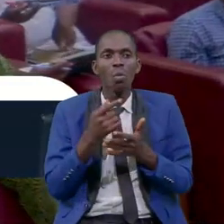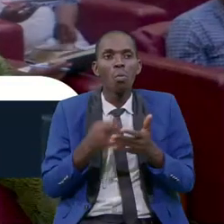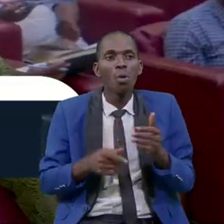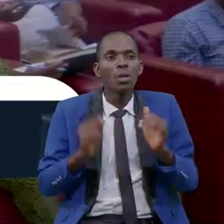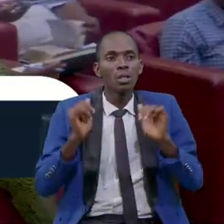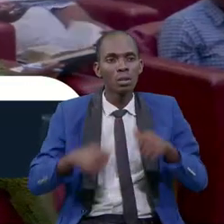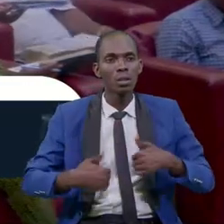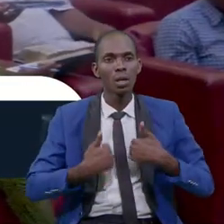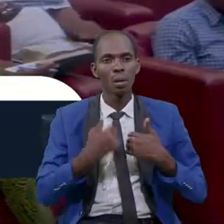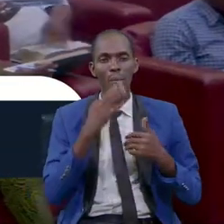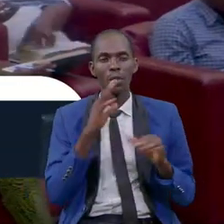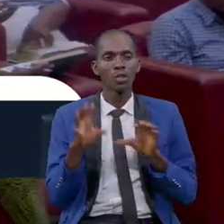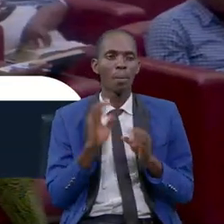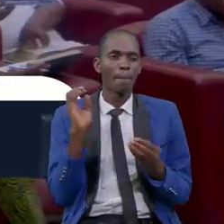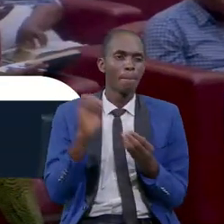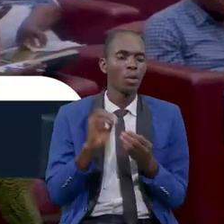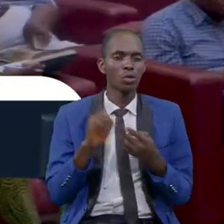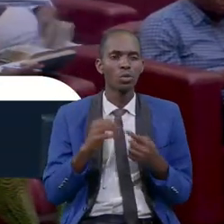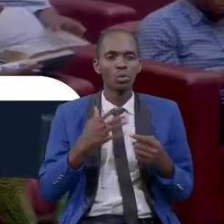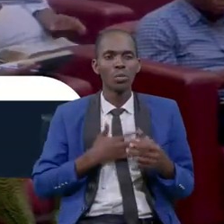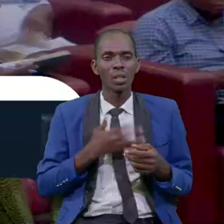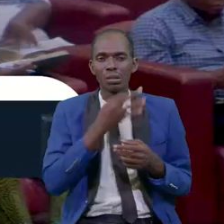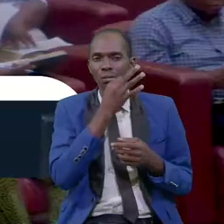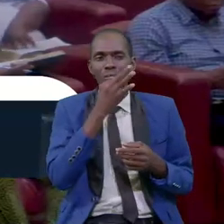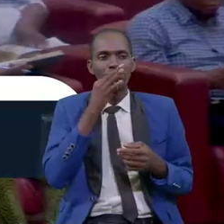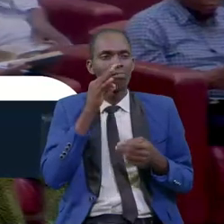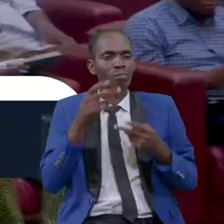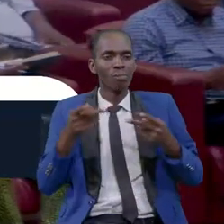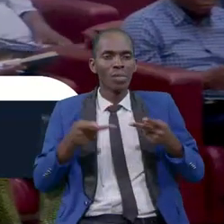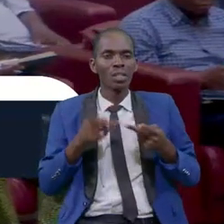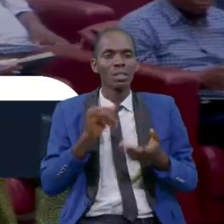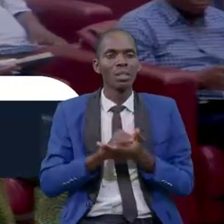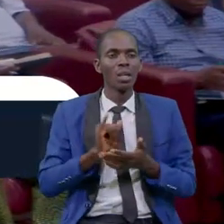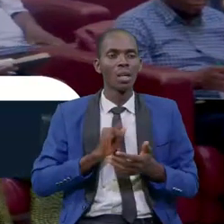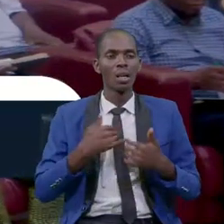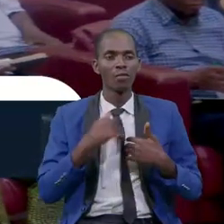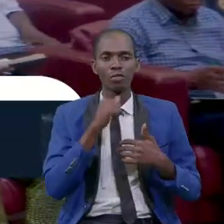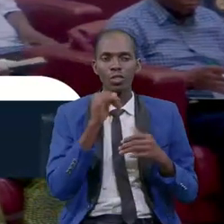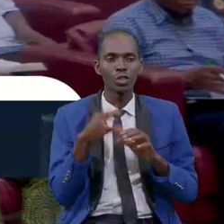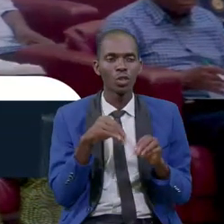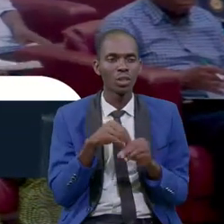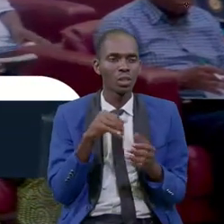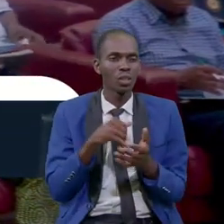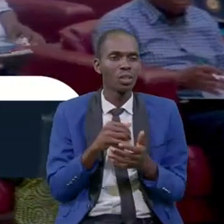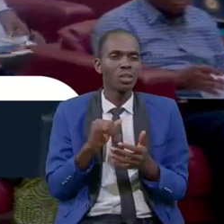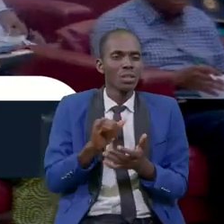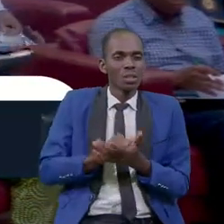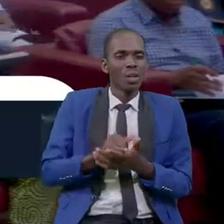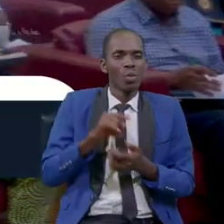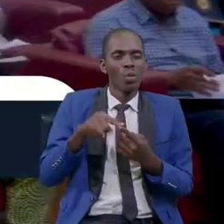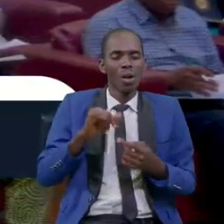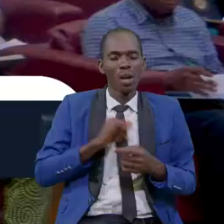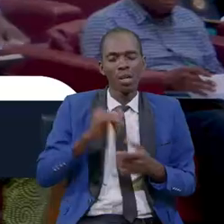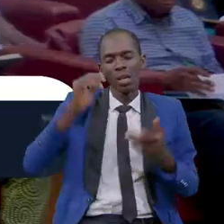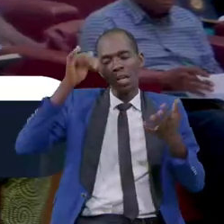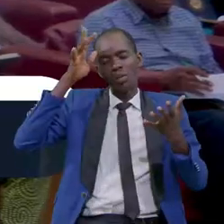« Qu'avait-il encore à faire à ma vigne que je n'ai pas fait pour elle? Pourquoi, quand j'ai espéré